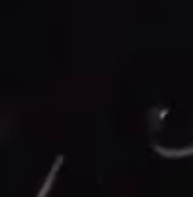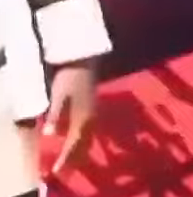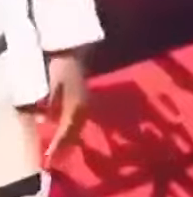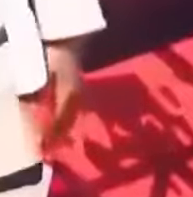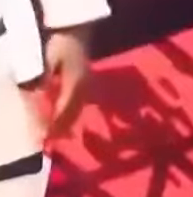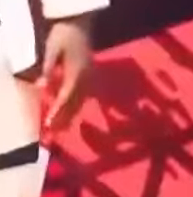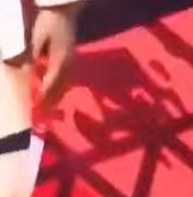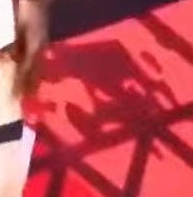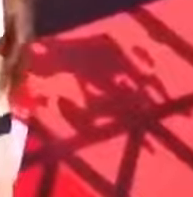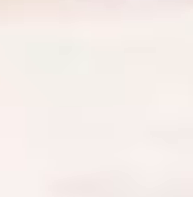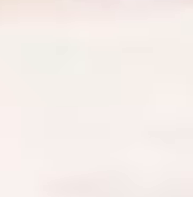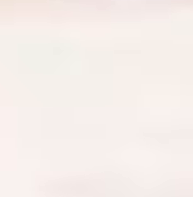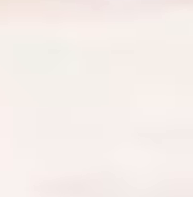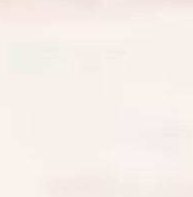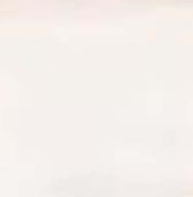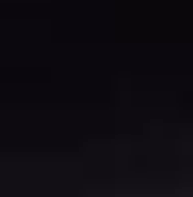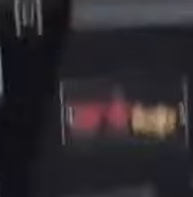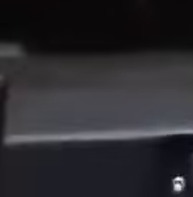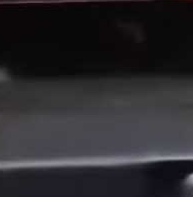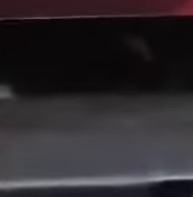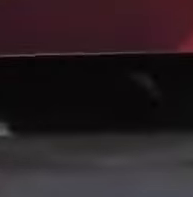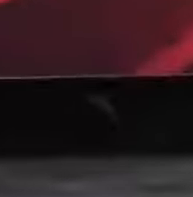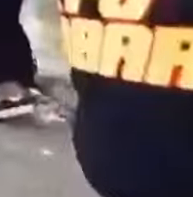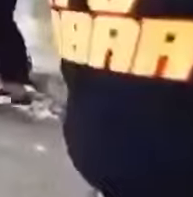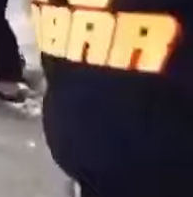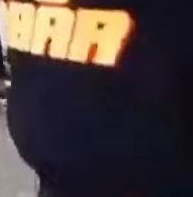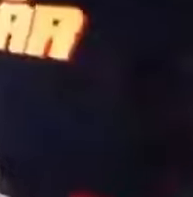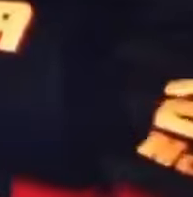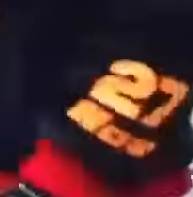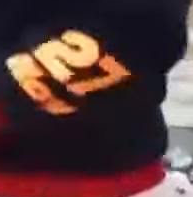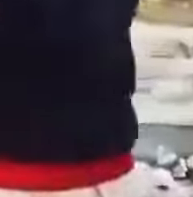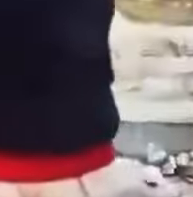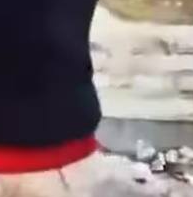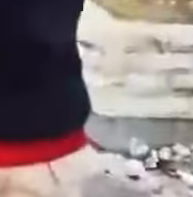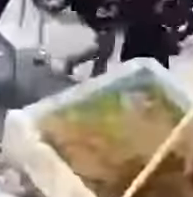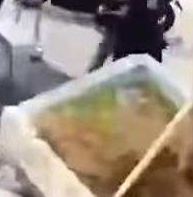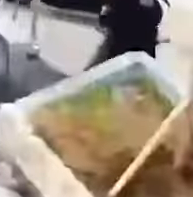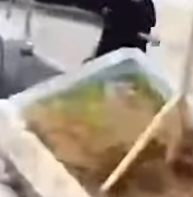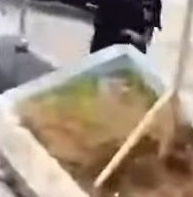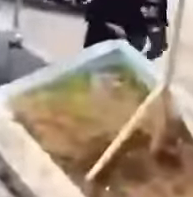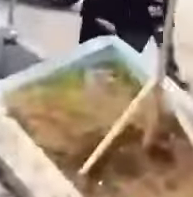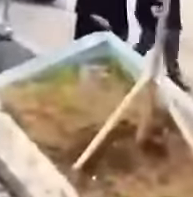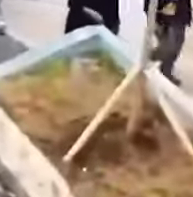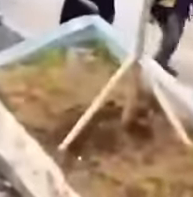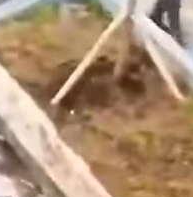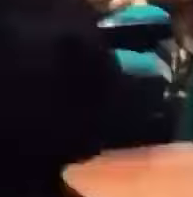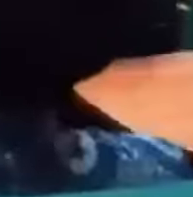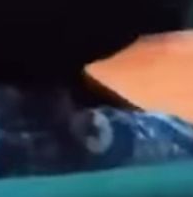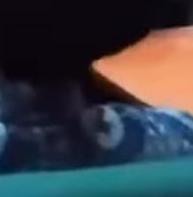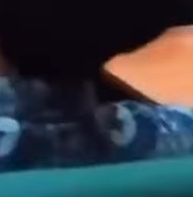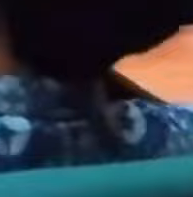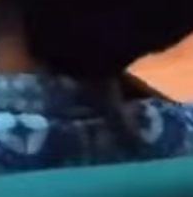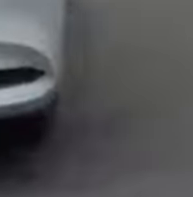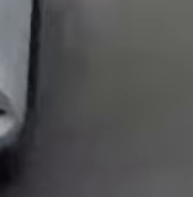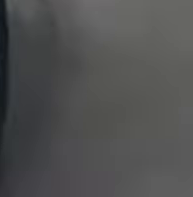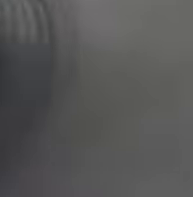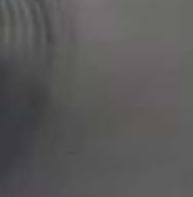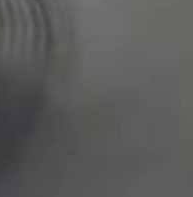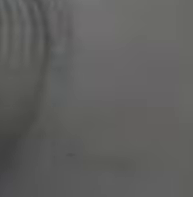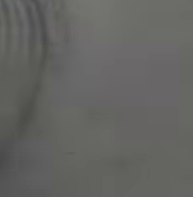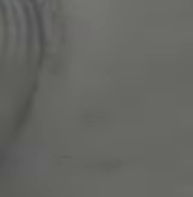November 2024. Touring Demokrasi merupakan sebuah acara yang diselenggarakan oleh Komisi Pemilihan